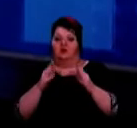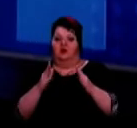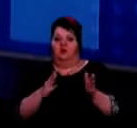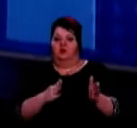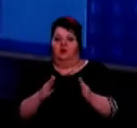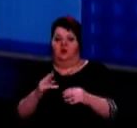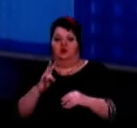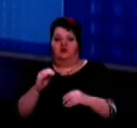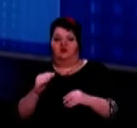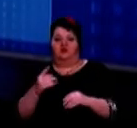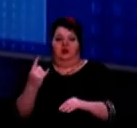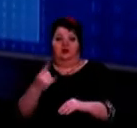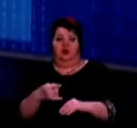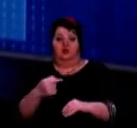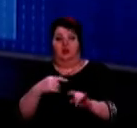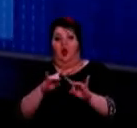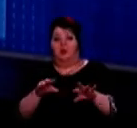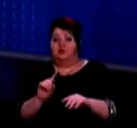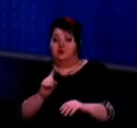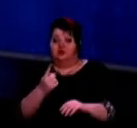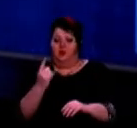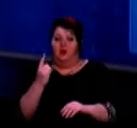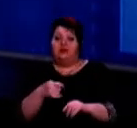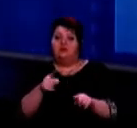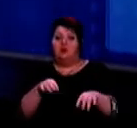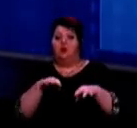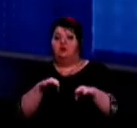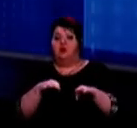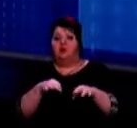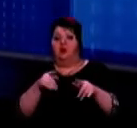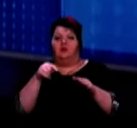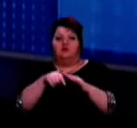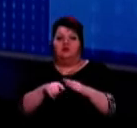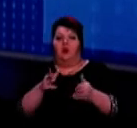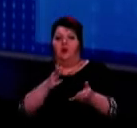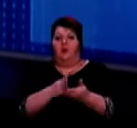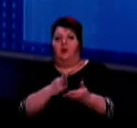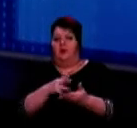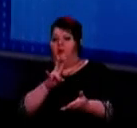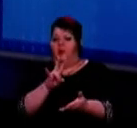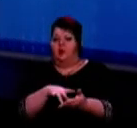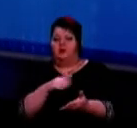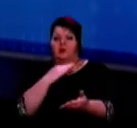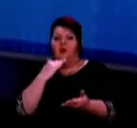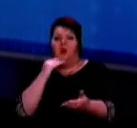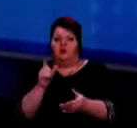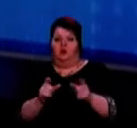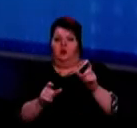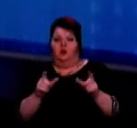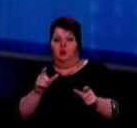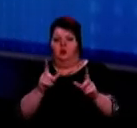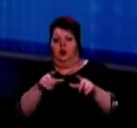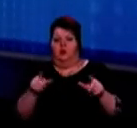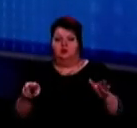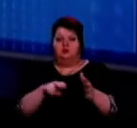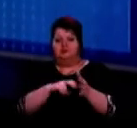ніж таксі. Я поясню, чому. Таксі – це той транспортний засіб, в якому постійно багато людей. Люди